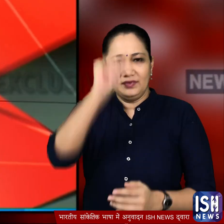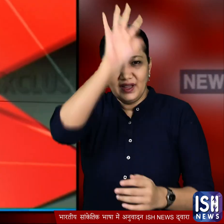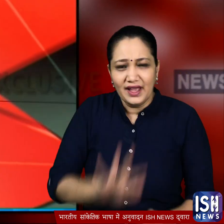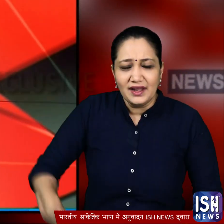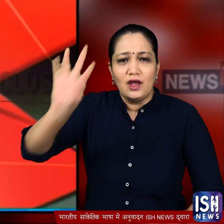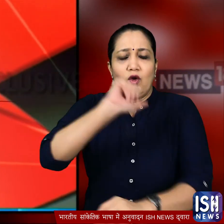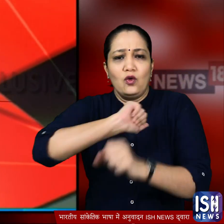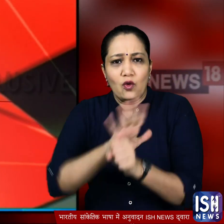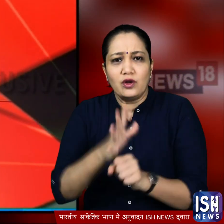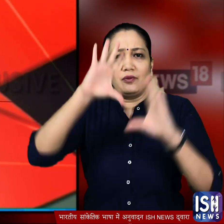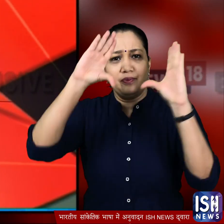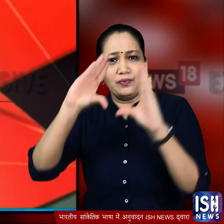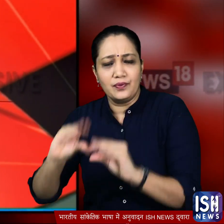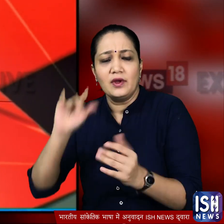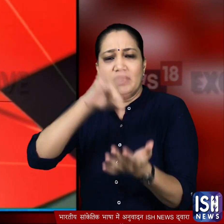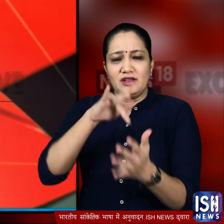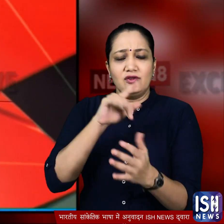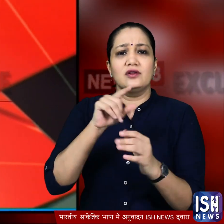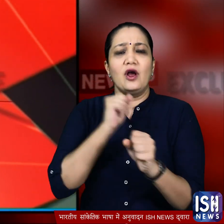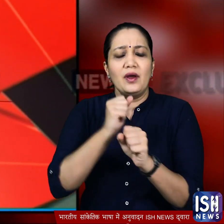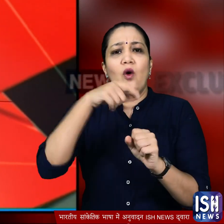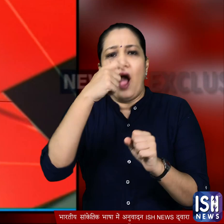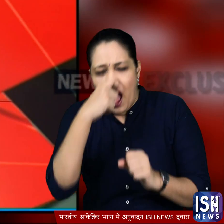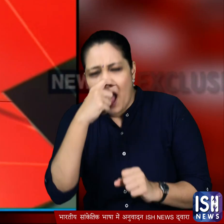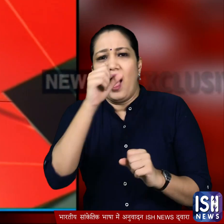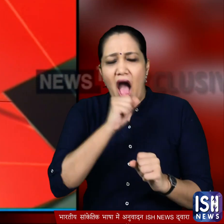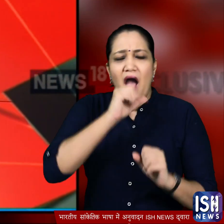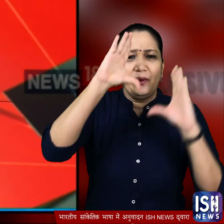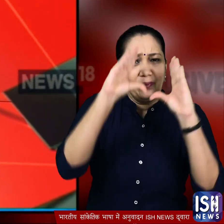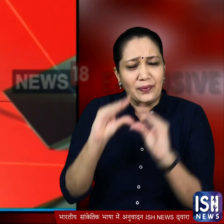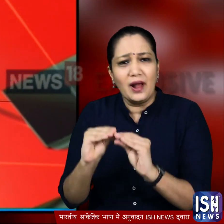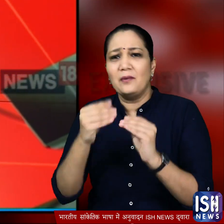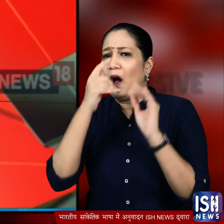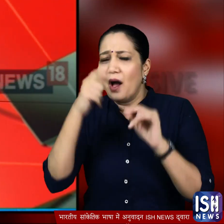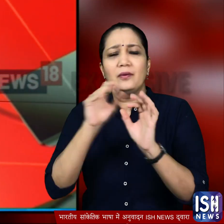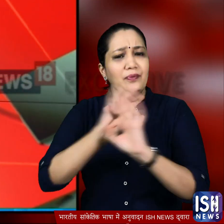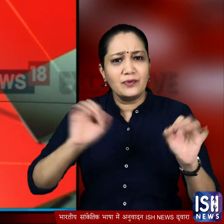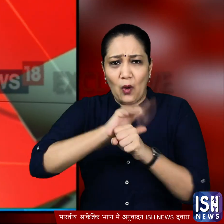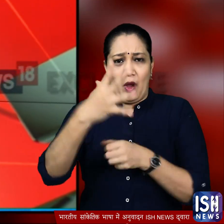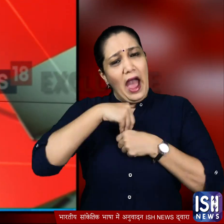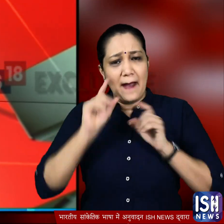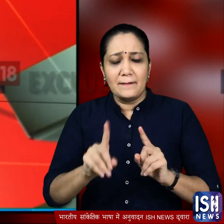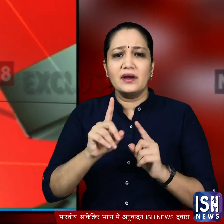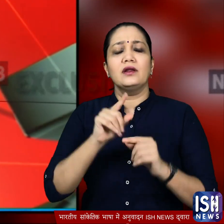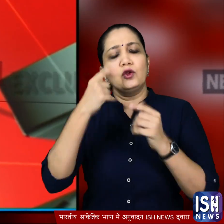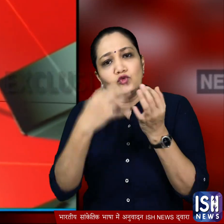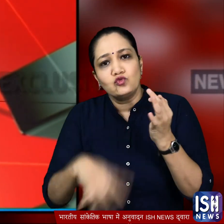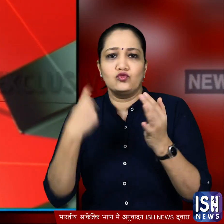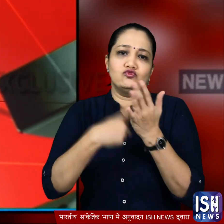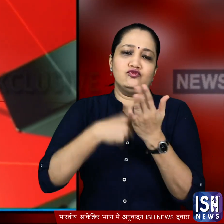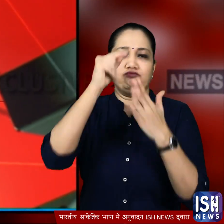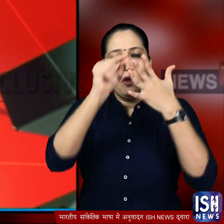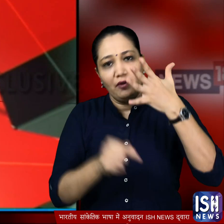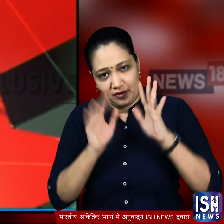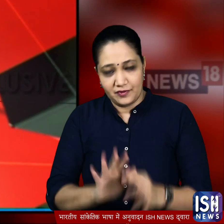में कोरोना मरीजों में कमी को देखते हुए केंद्र ने बिना लक्षण और हल्के लक्षण वाले मरीजों के इलाज में बदलाव करते हुए नए निर्देश जारी